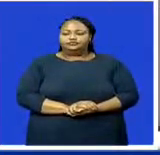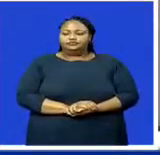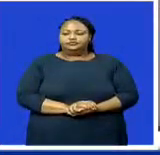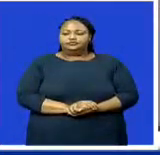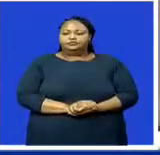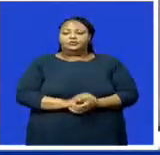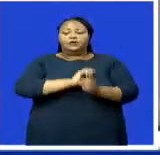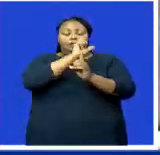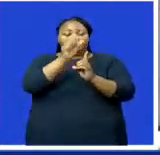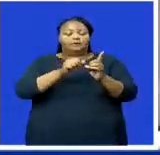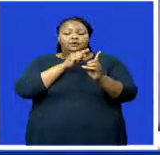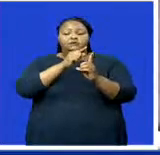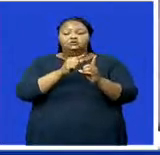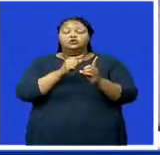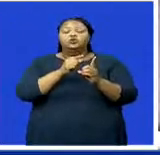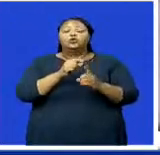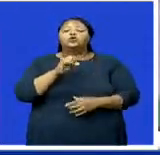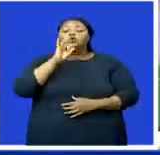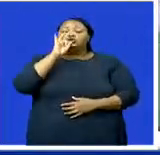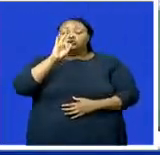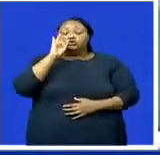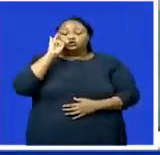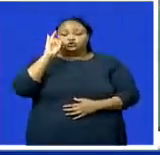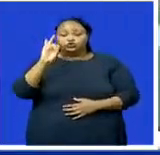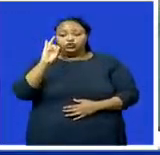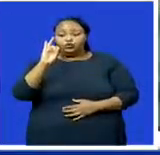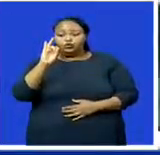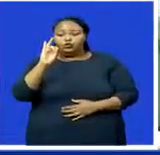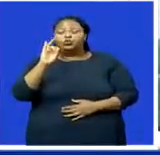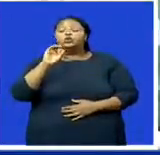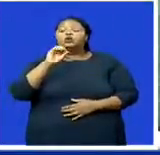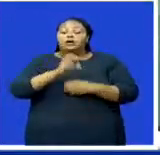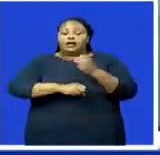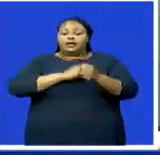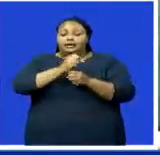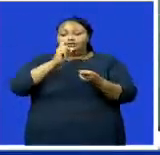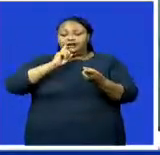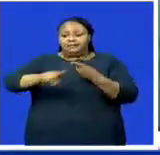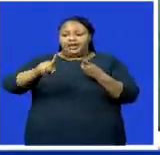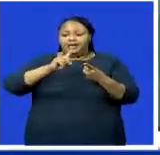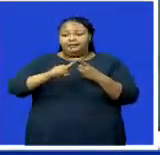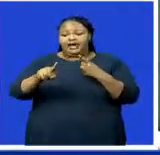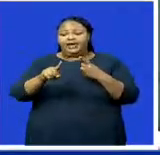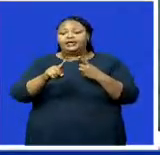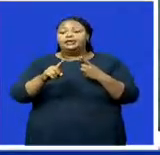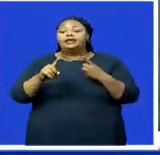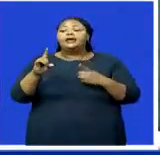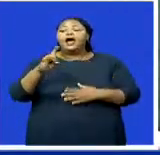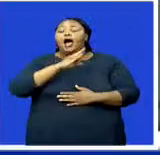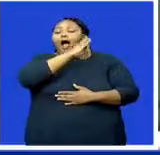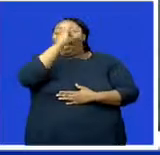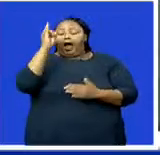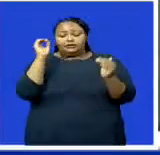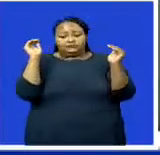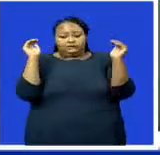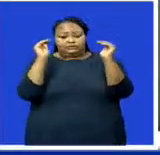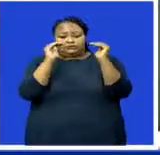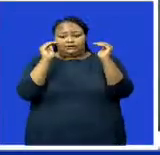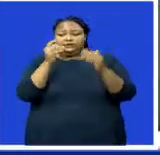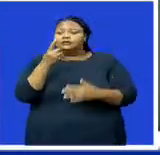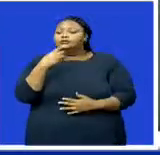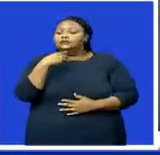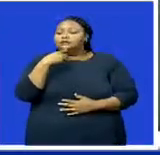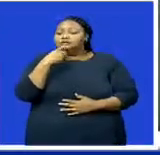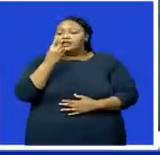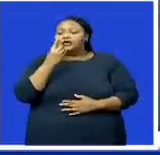Yeah. Mathonsi lo savele ahlanganise iminyaka lengamashumi amabili namibili adlala ezingeni lelisetulu phecelezi i-pro golfer uthi